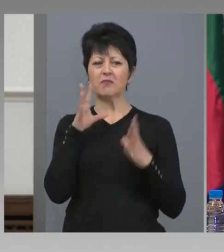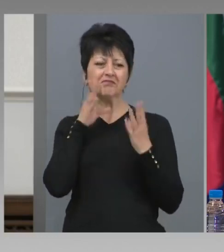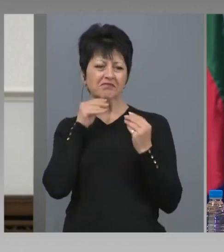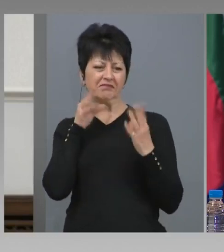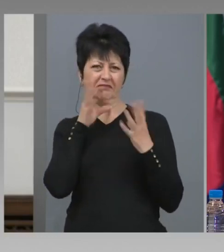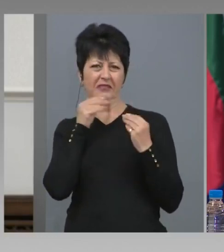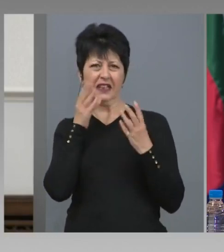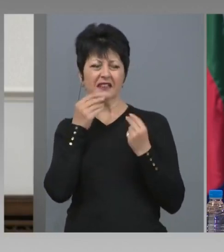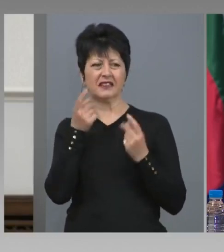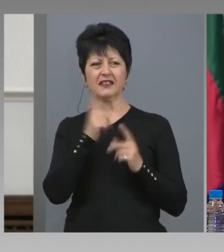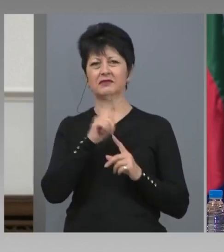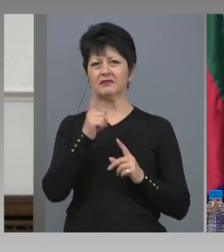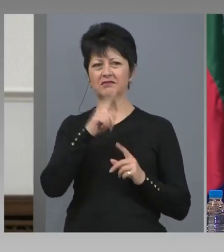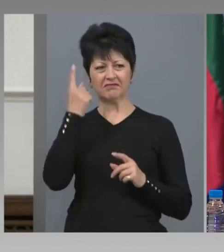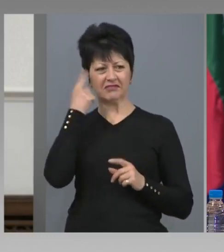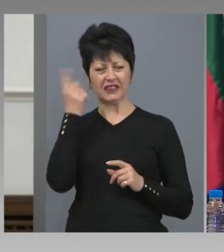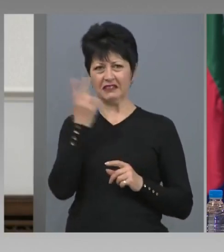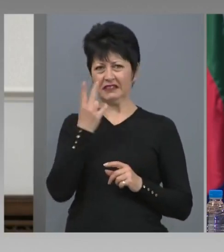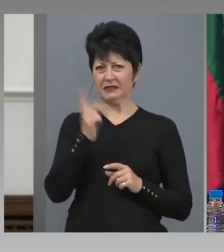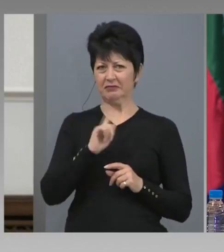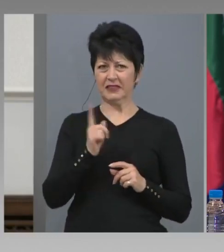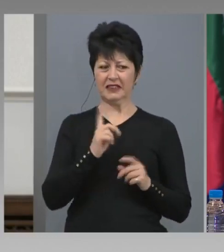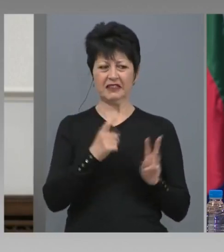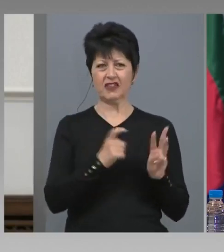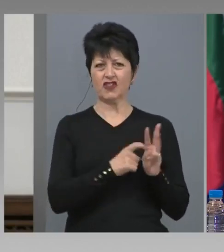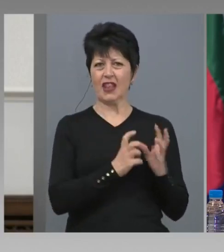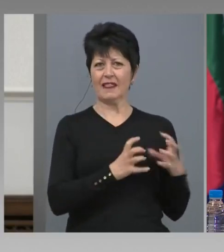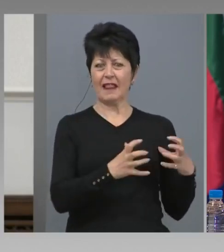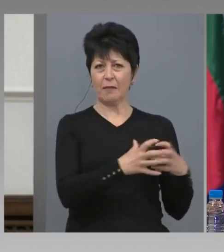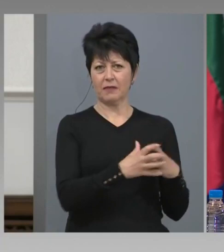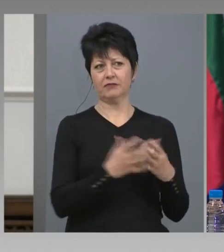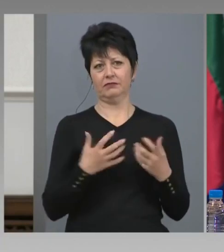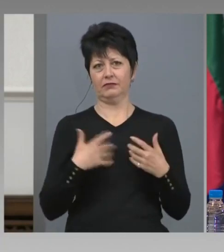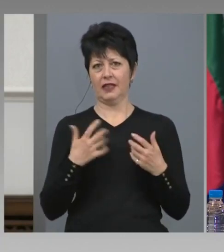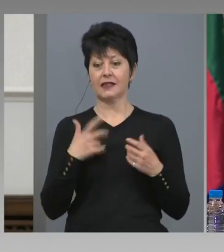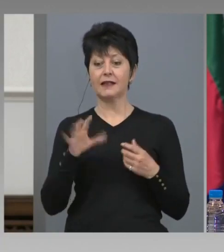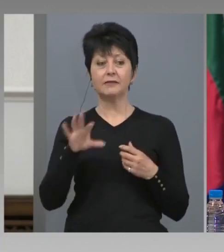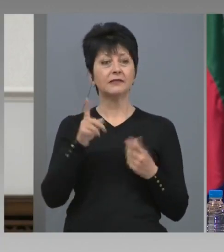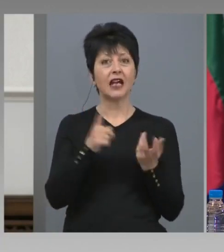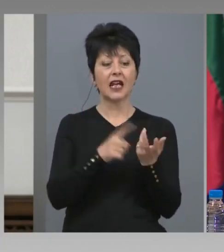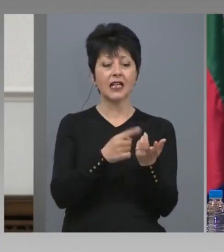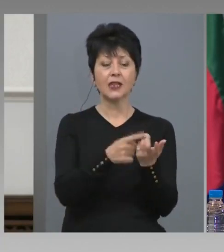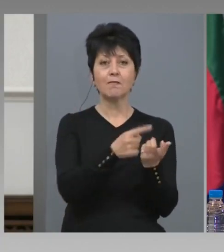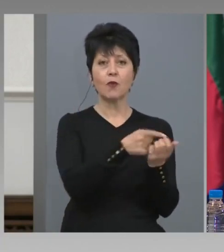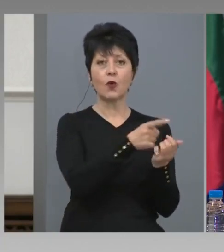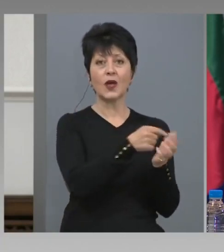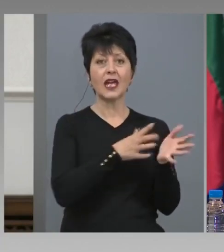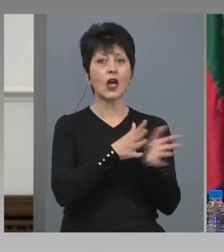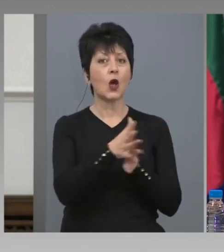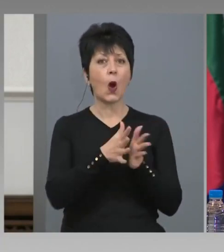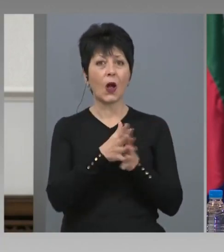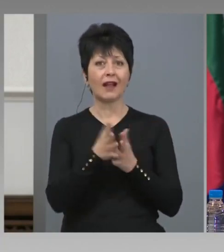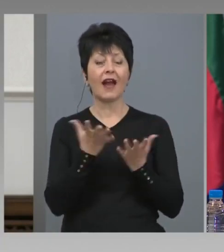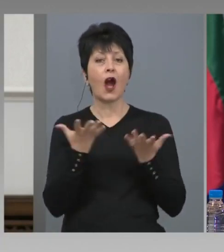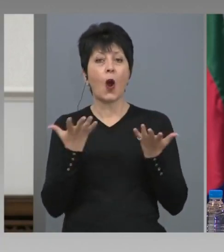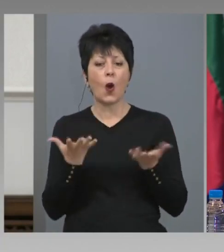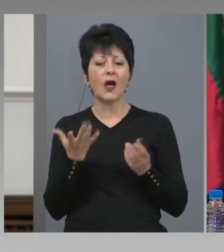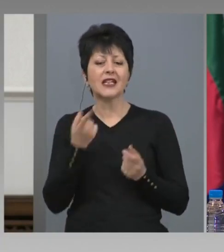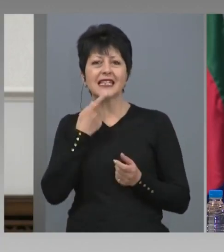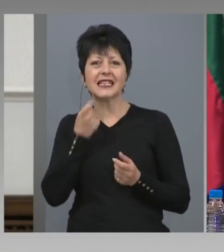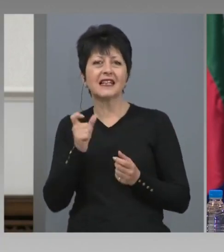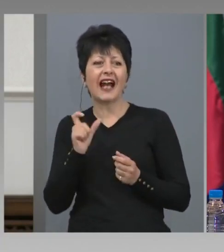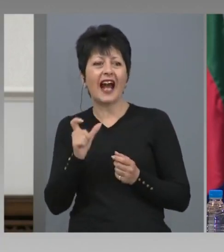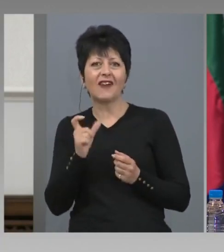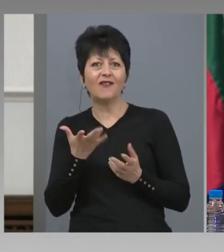приказки за некомпетентността на щаба. Искам да изброи хората и кой с какво като